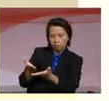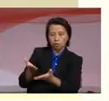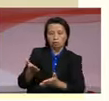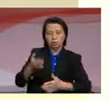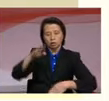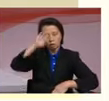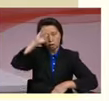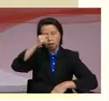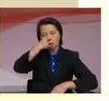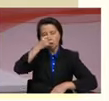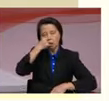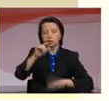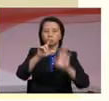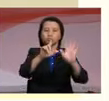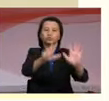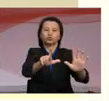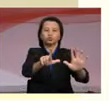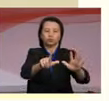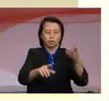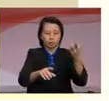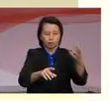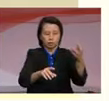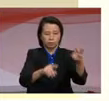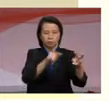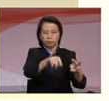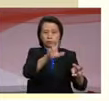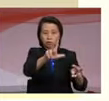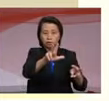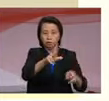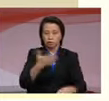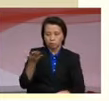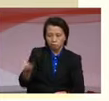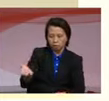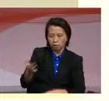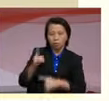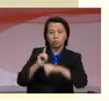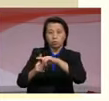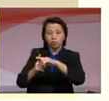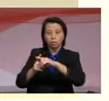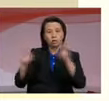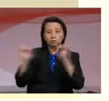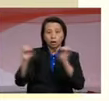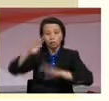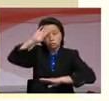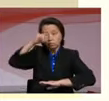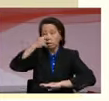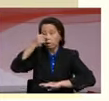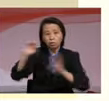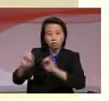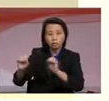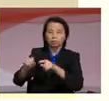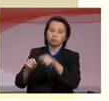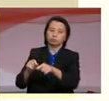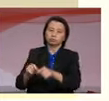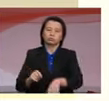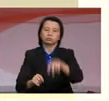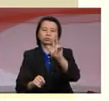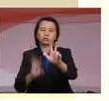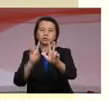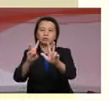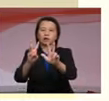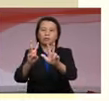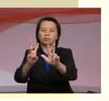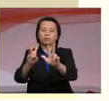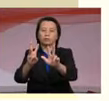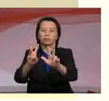bergejala adalah 7 kes, iaitu 16.3%. Mereka yang positif dan tidak bergejala adalah 36 kes